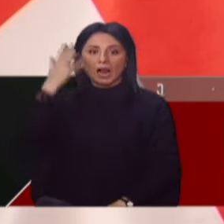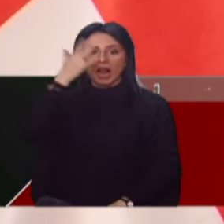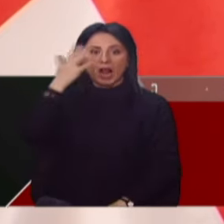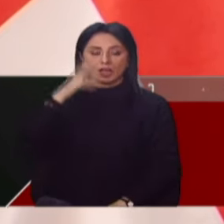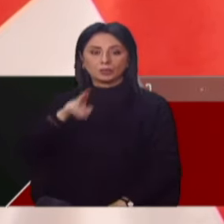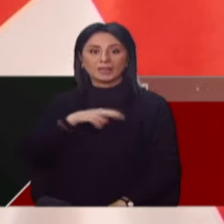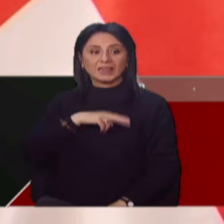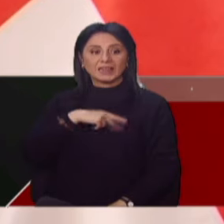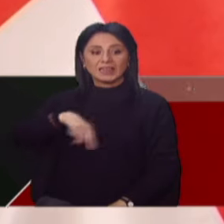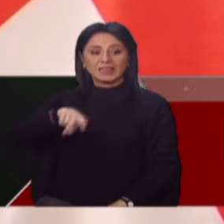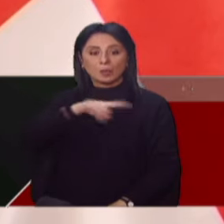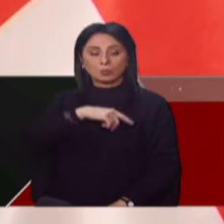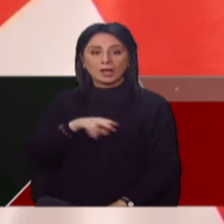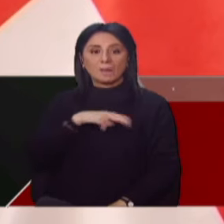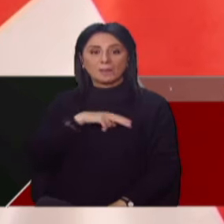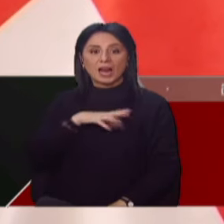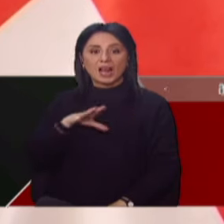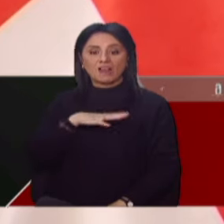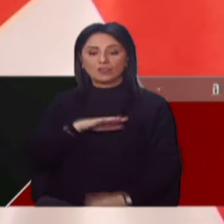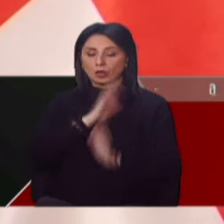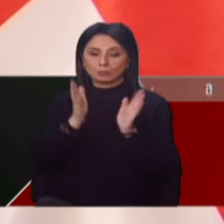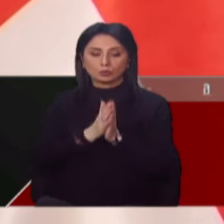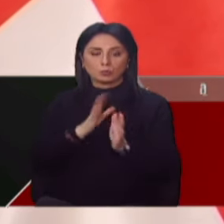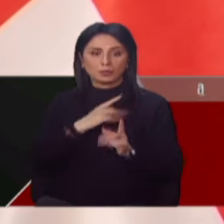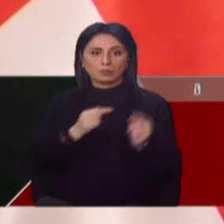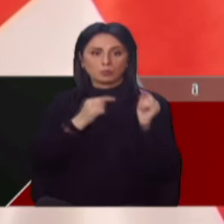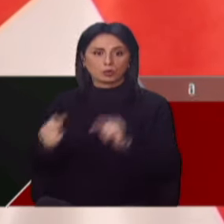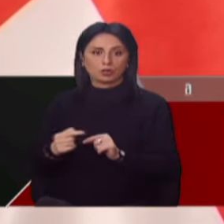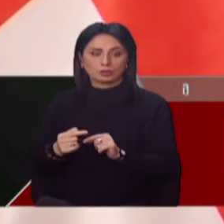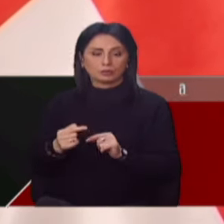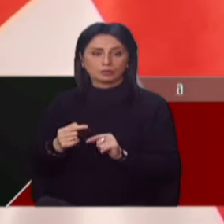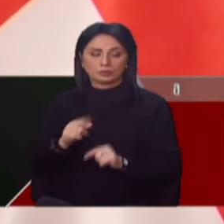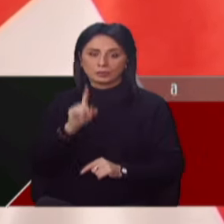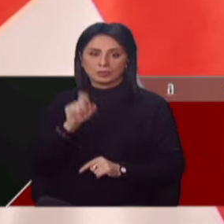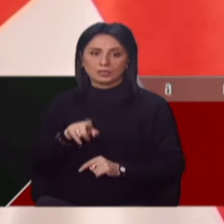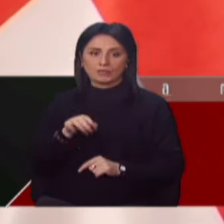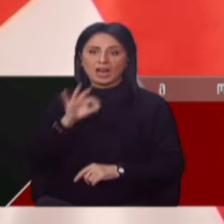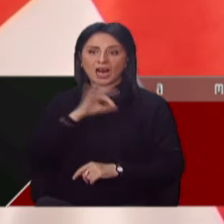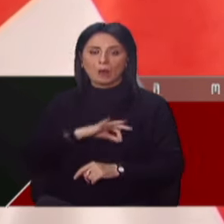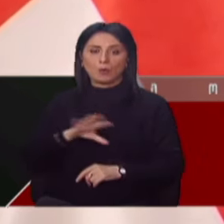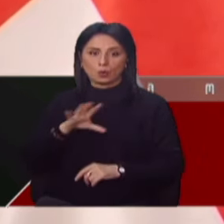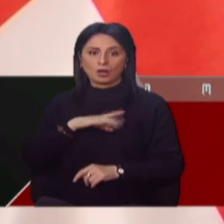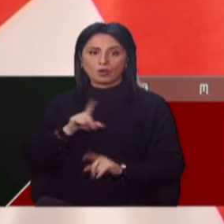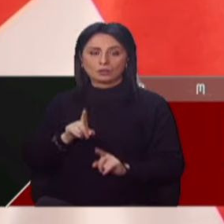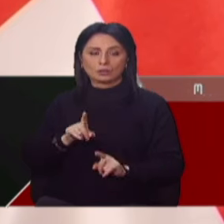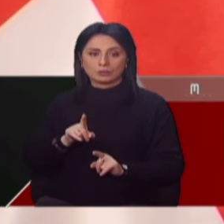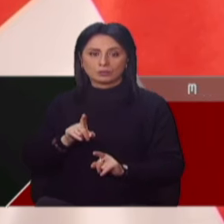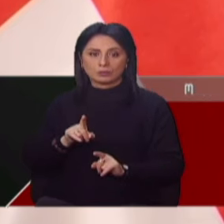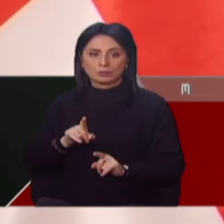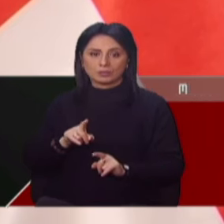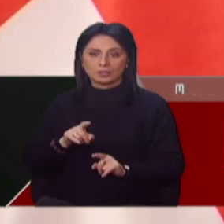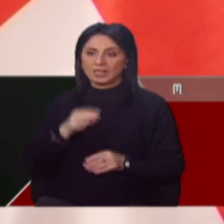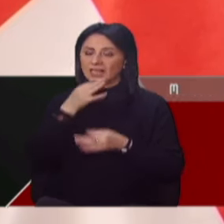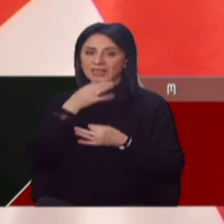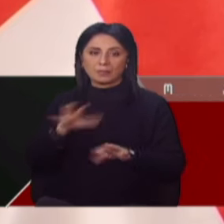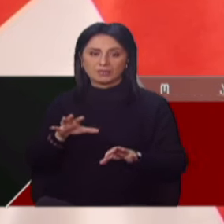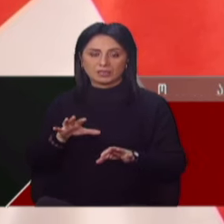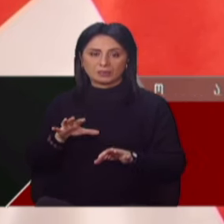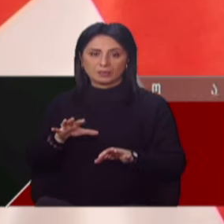ოცნების დეპუტაცია საპარლამენტო იყო აბსოლუტურად წინააღმდეგ იმისა, რომ გამოყენებულიყო